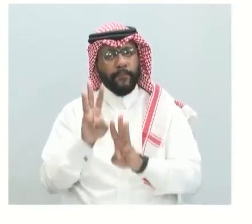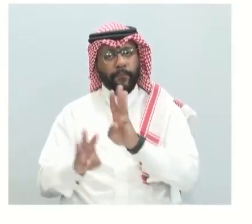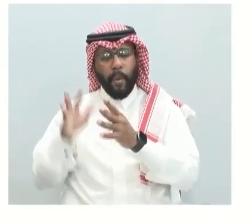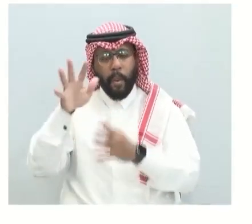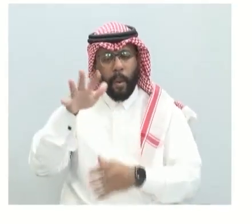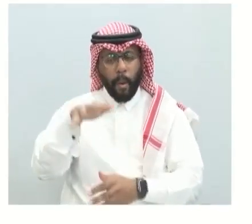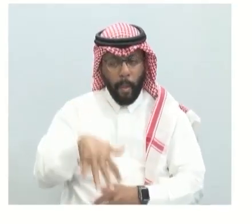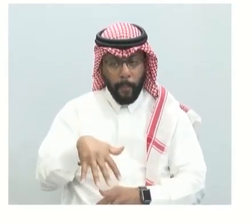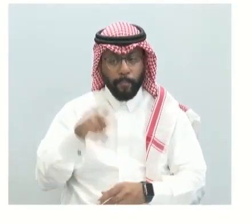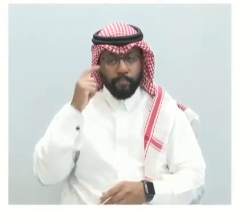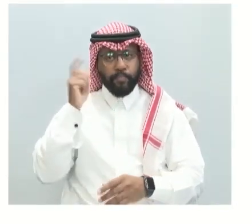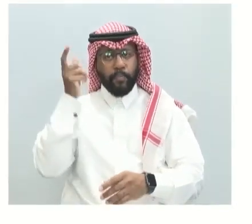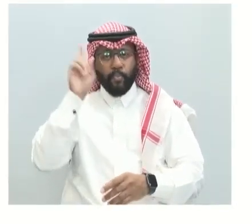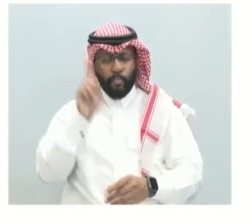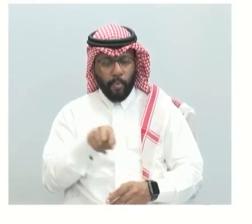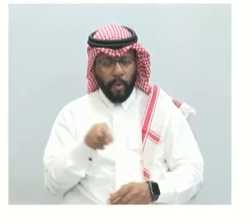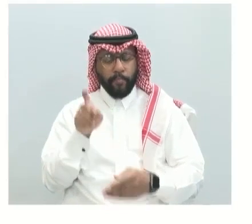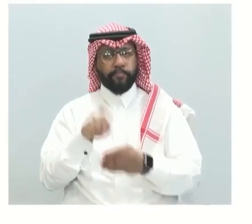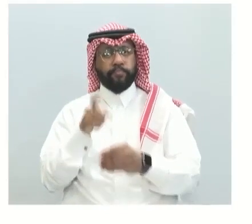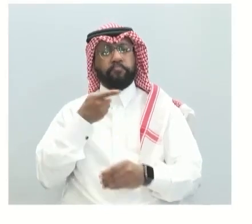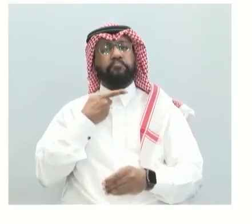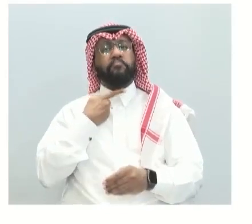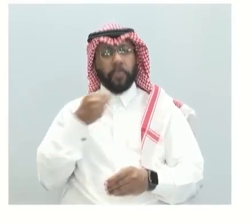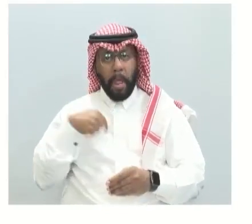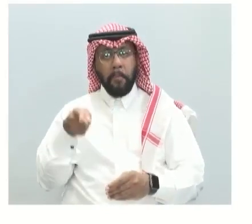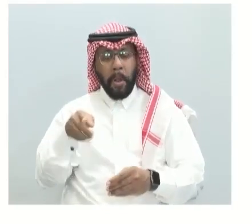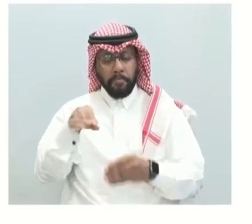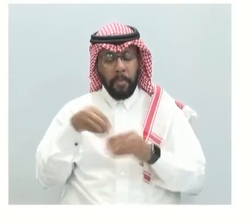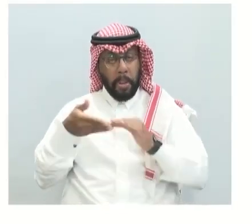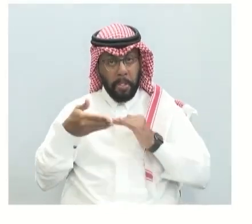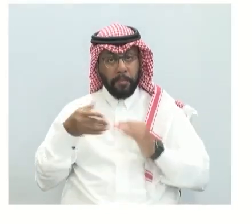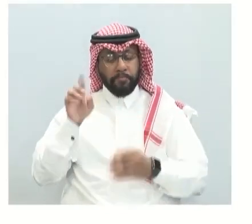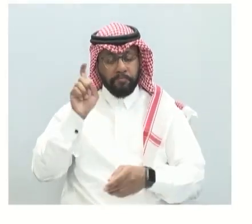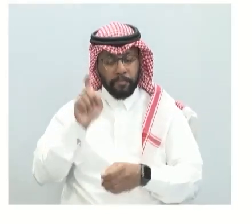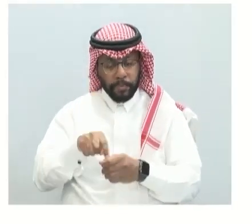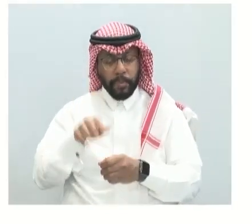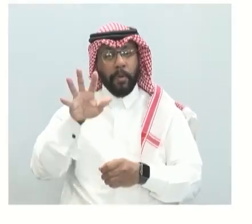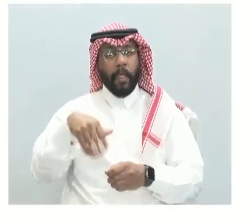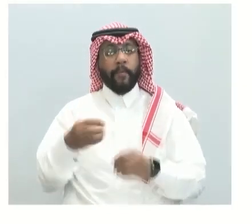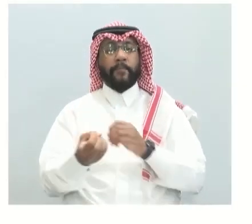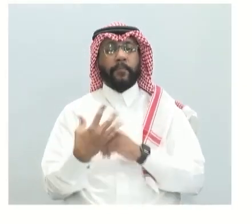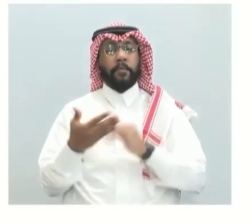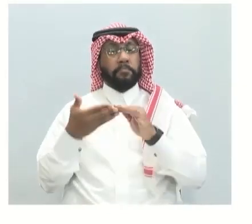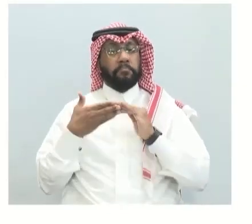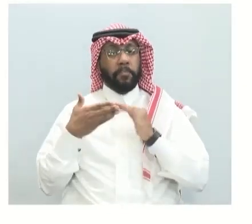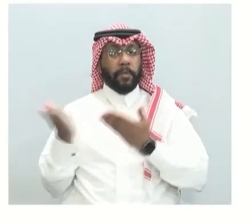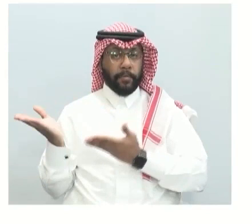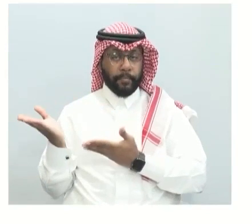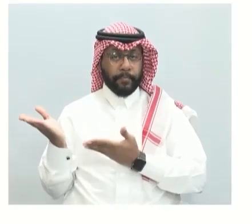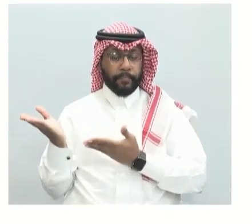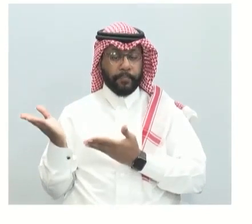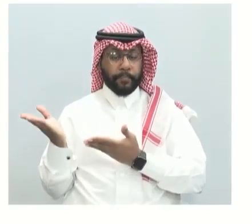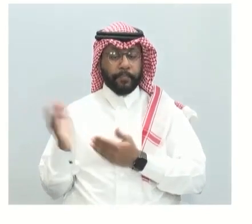خلالها استطيع الضغط على الموقع الذي احس انه هو فعلا يخدمني في موضوع اللي في موضوعي الذي اريده